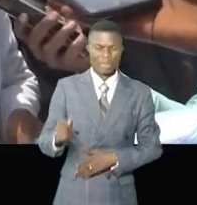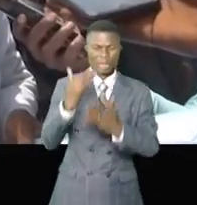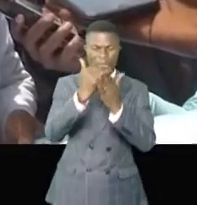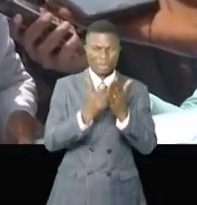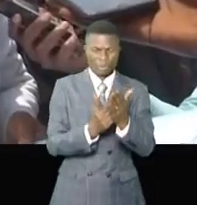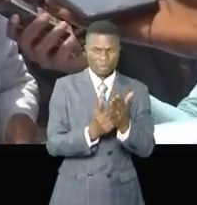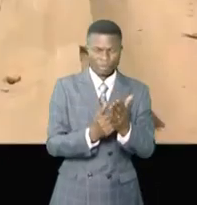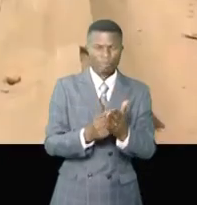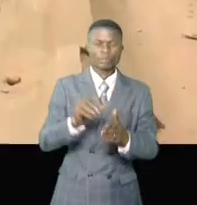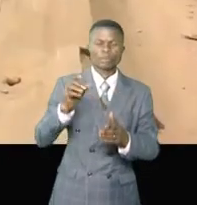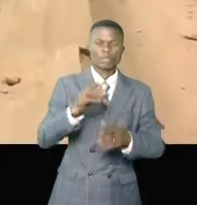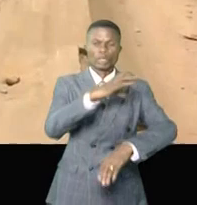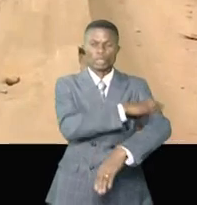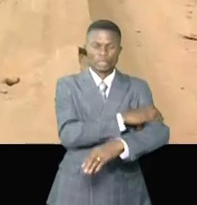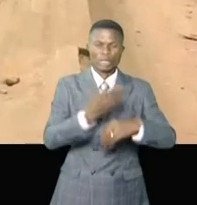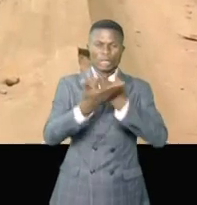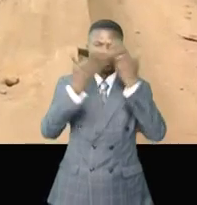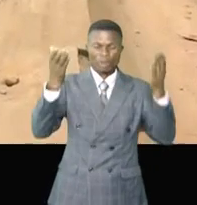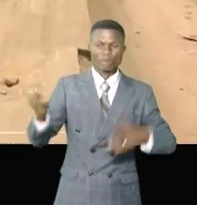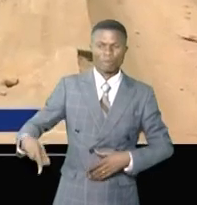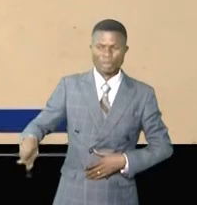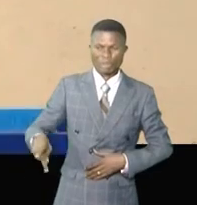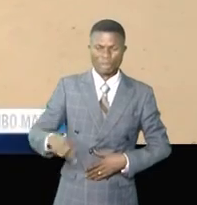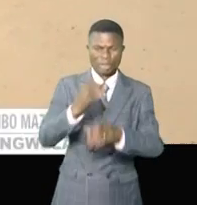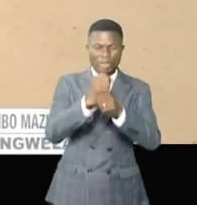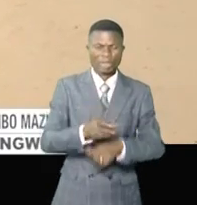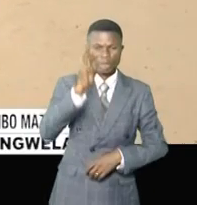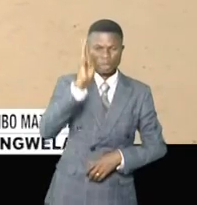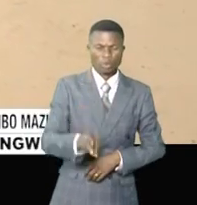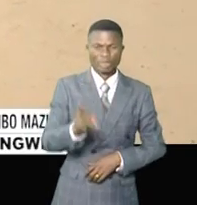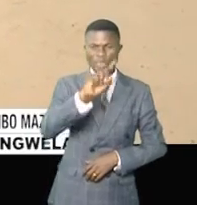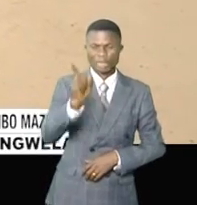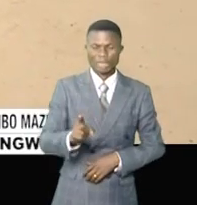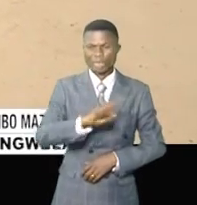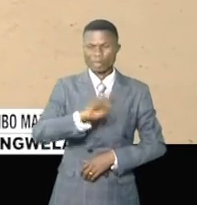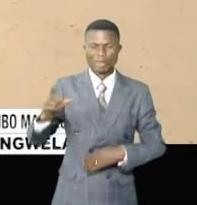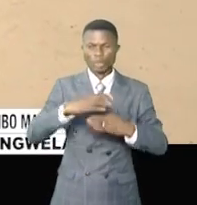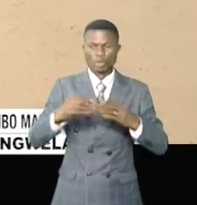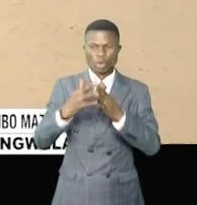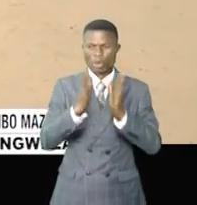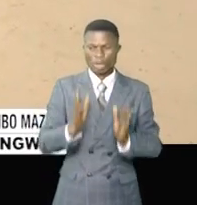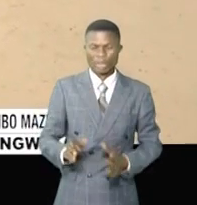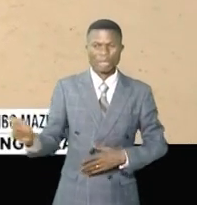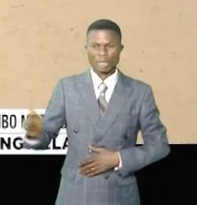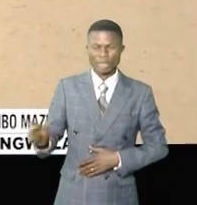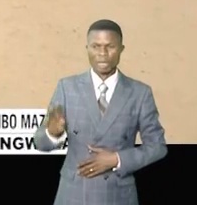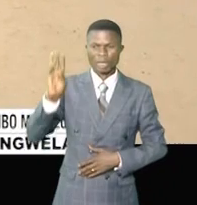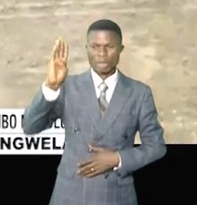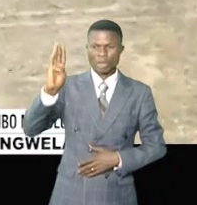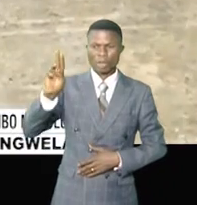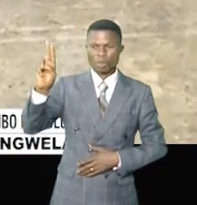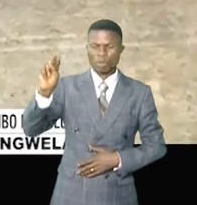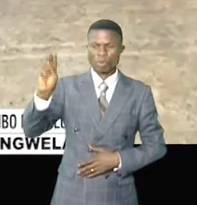suivante. Lissala, comme chef-lieu de province, bénéficie de 330 000 dollars américains, tandis que le territoire de Bumba